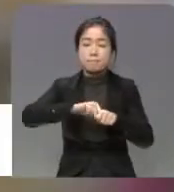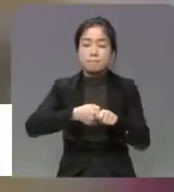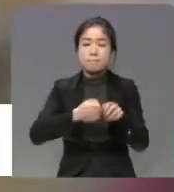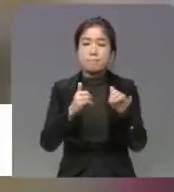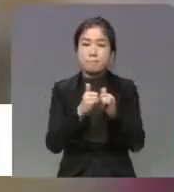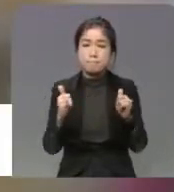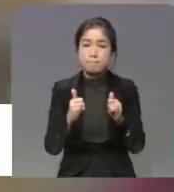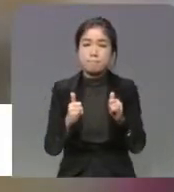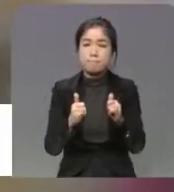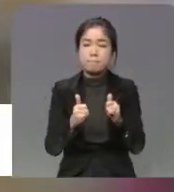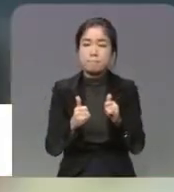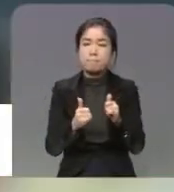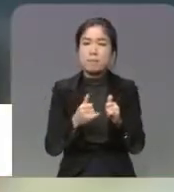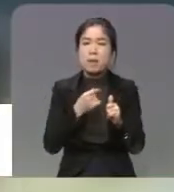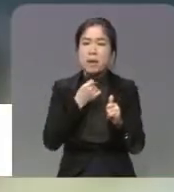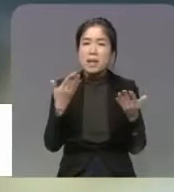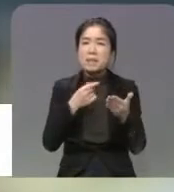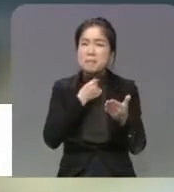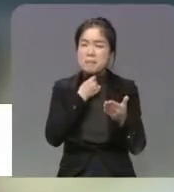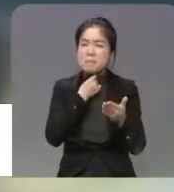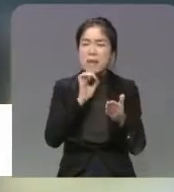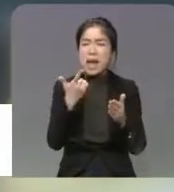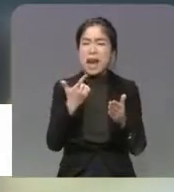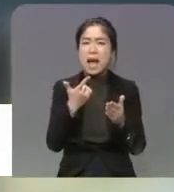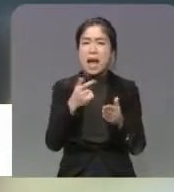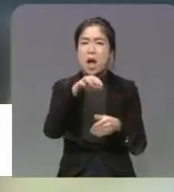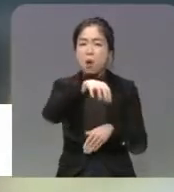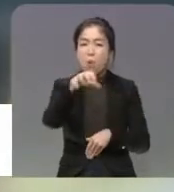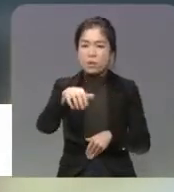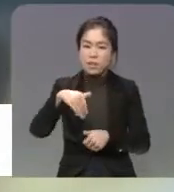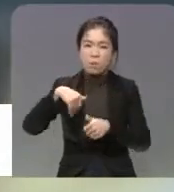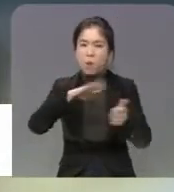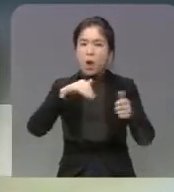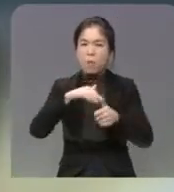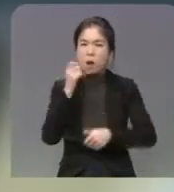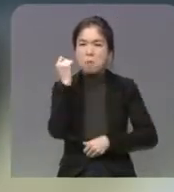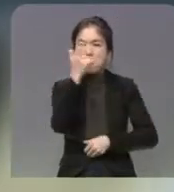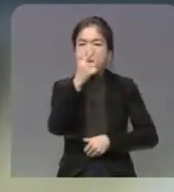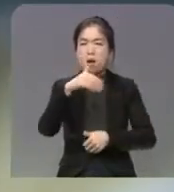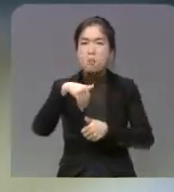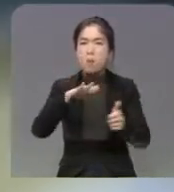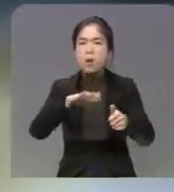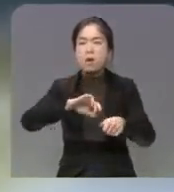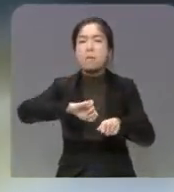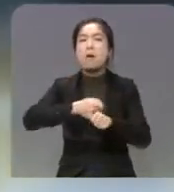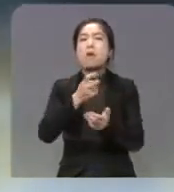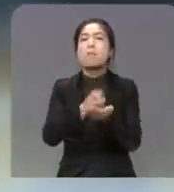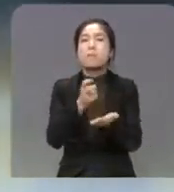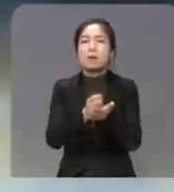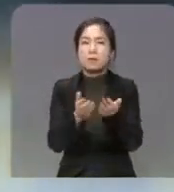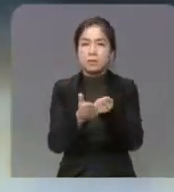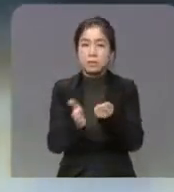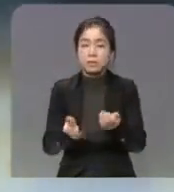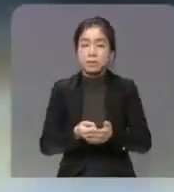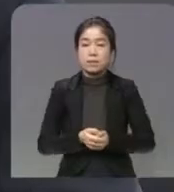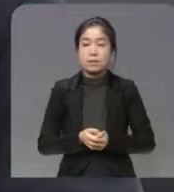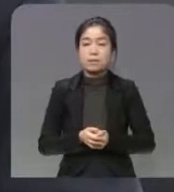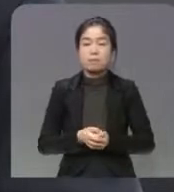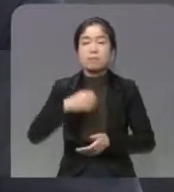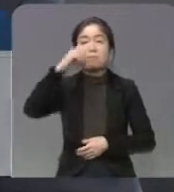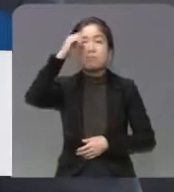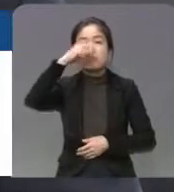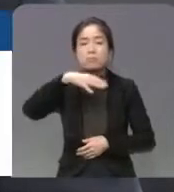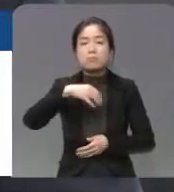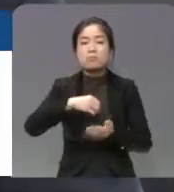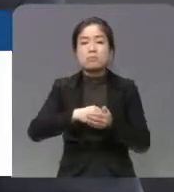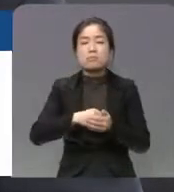대상자를 근무 희망자가 적은 비경합지로 보내는 인사 규정에 따르다 보니 벌어진 일입니다. 단순히